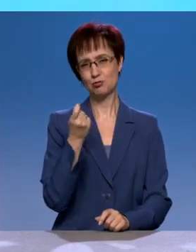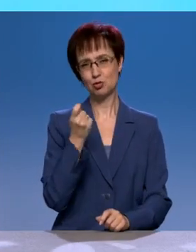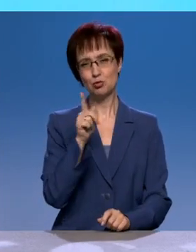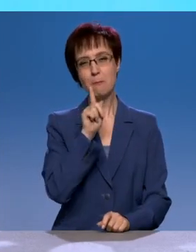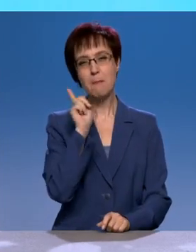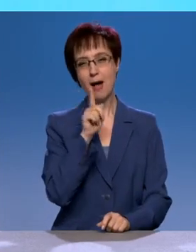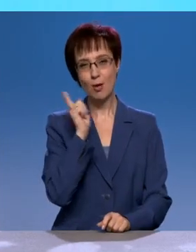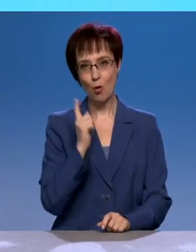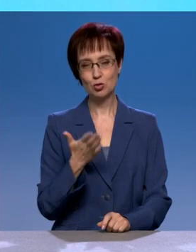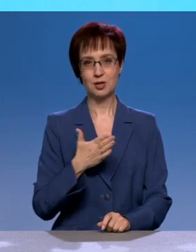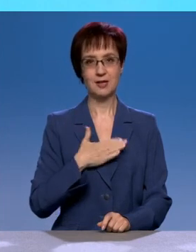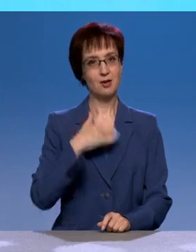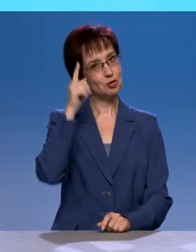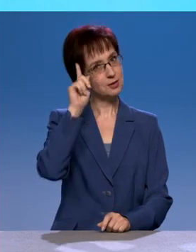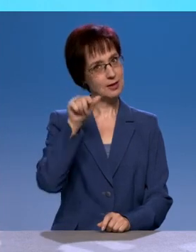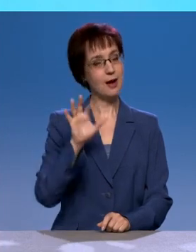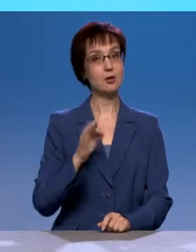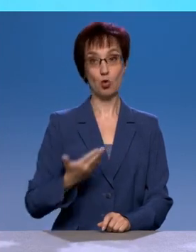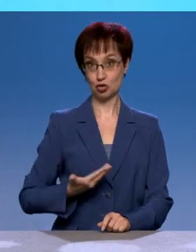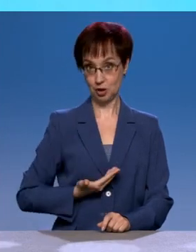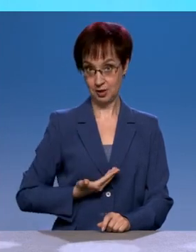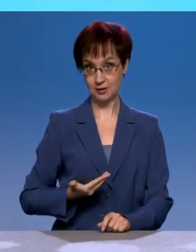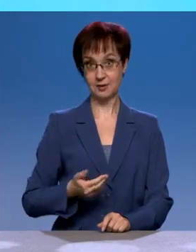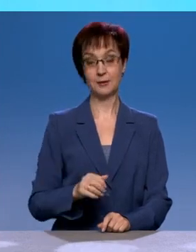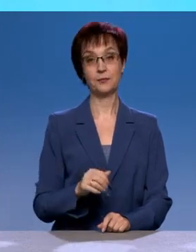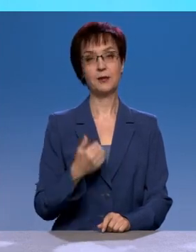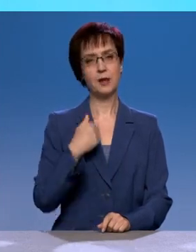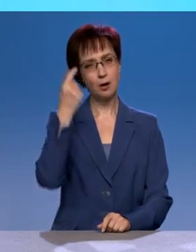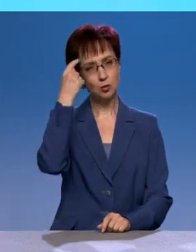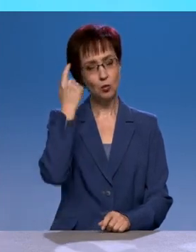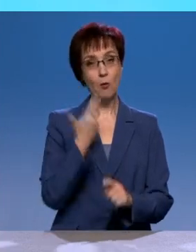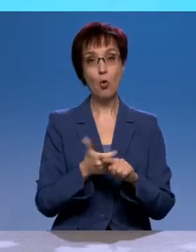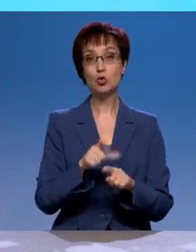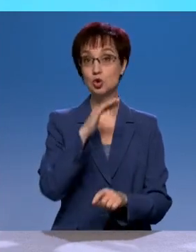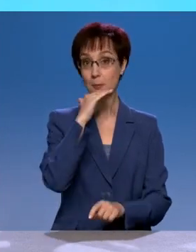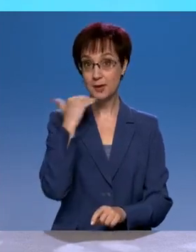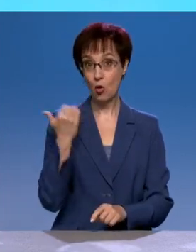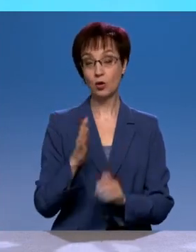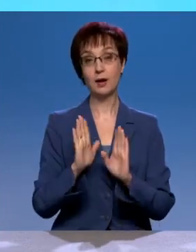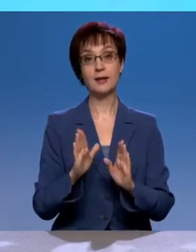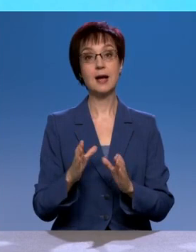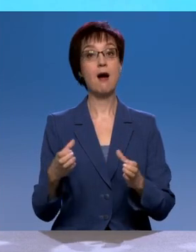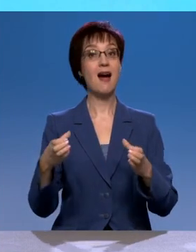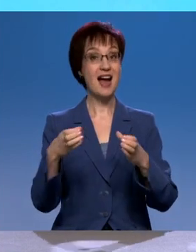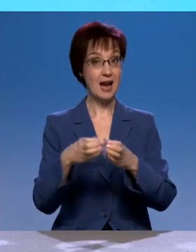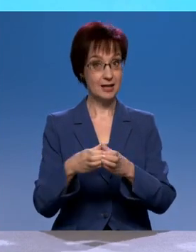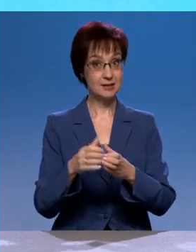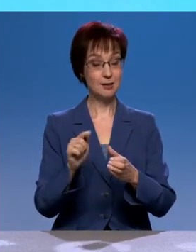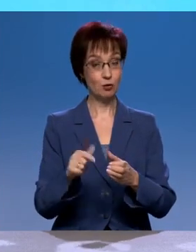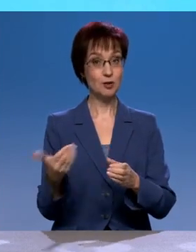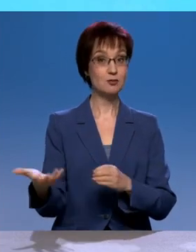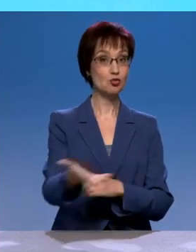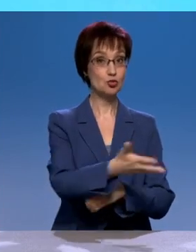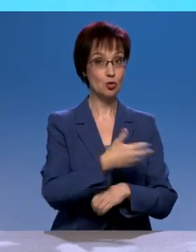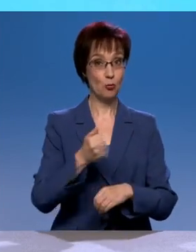знание о жизни, я думаю, что очень у многих, хотя у нас коллектив со всей страны собранный, но тем не менее, да, у нас знание